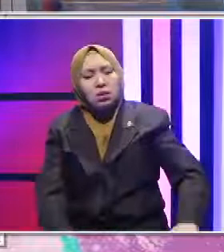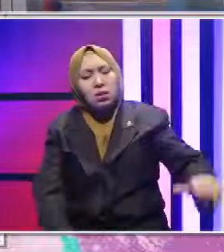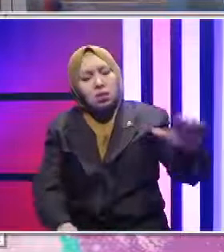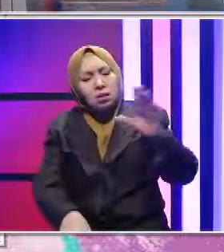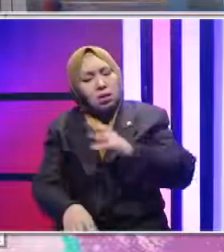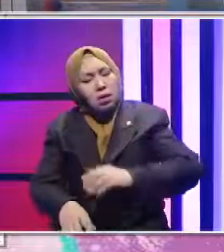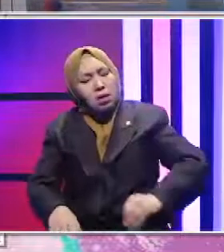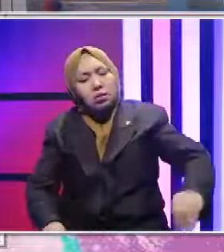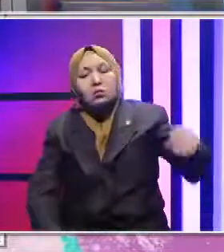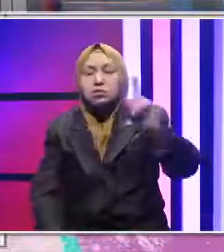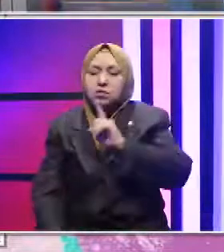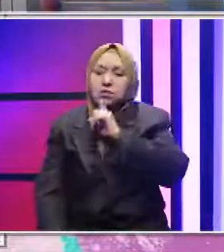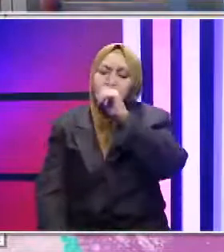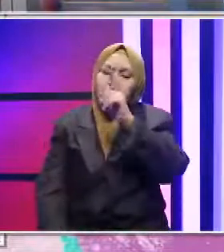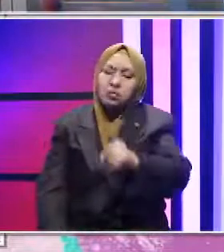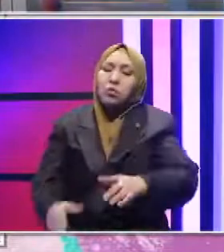إن